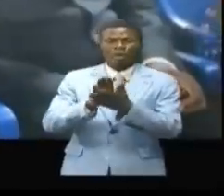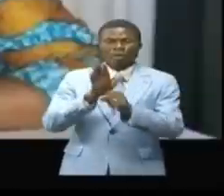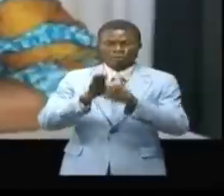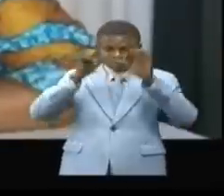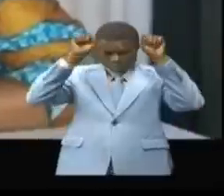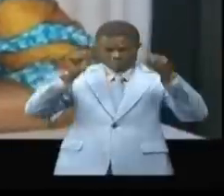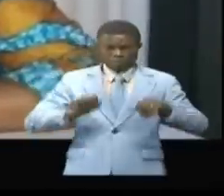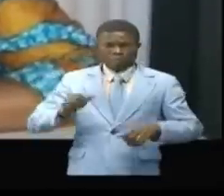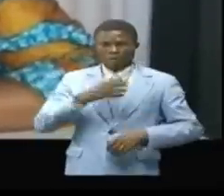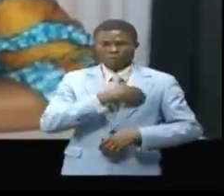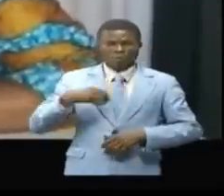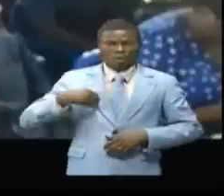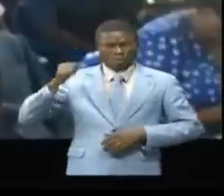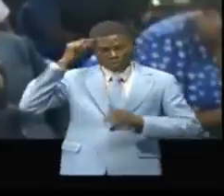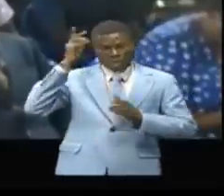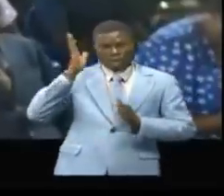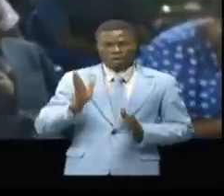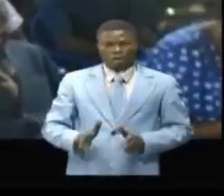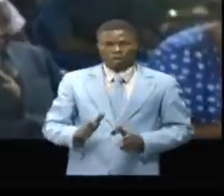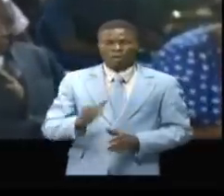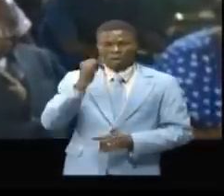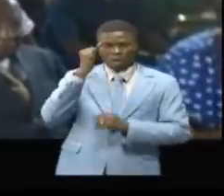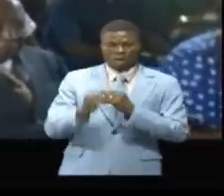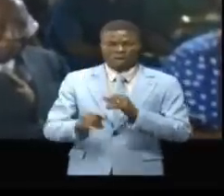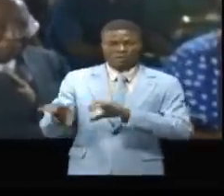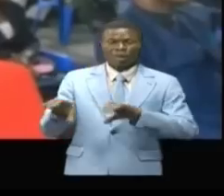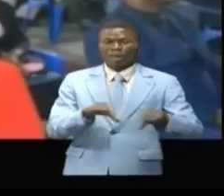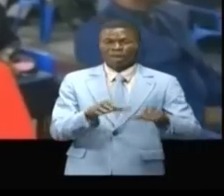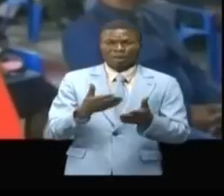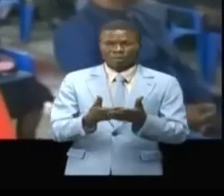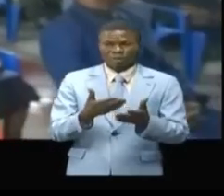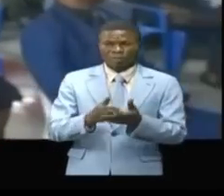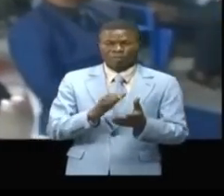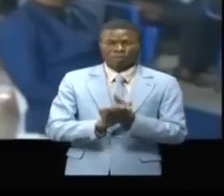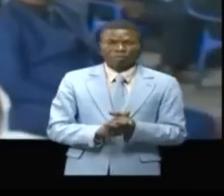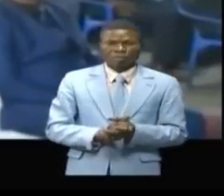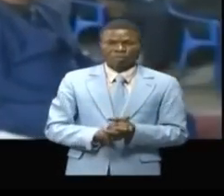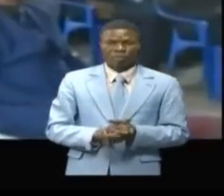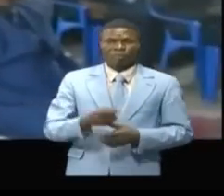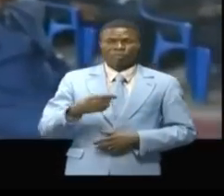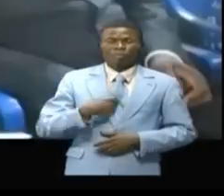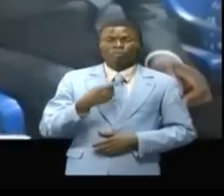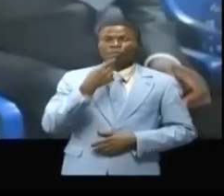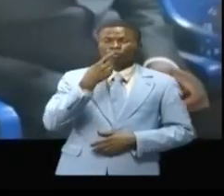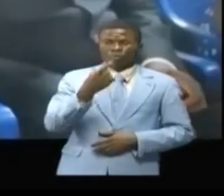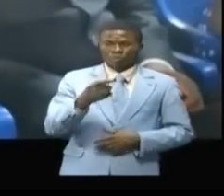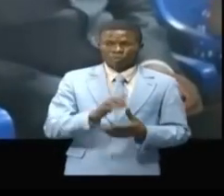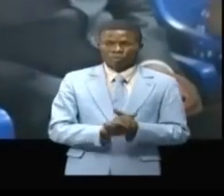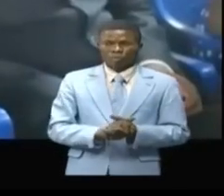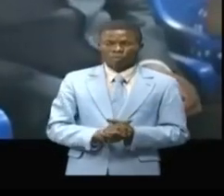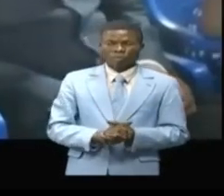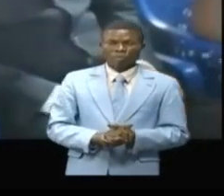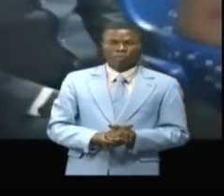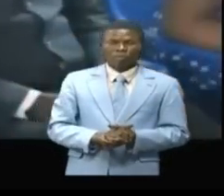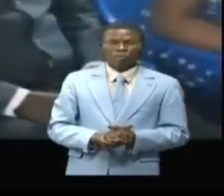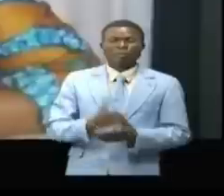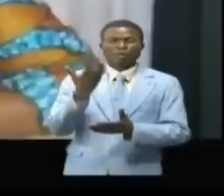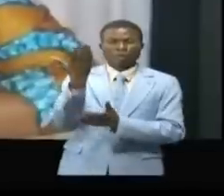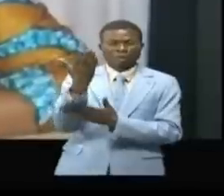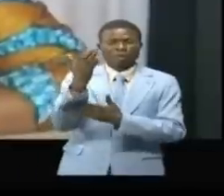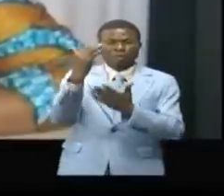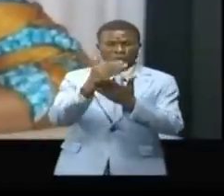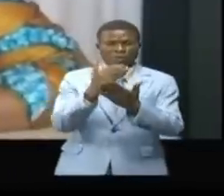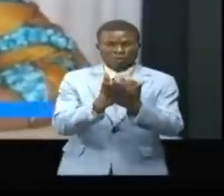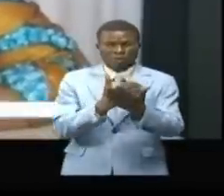la gouverneure du Olomami a clôturé la dite manifestation. Monsieur le directeur général, les recommandations formulées